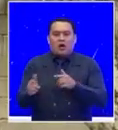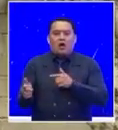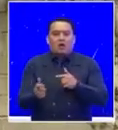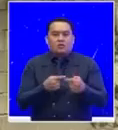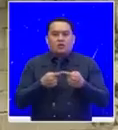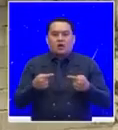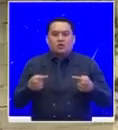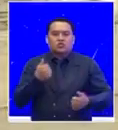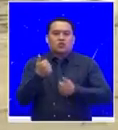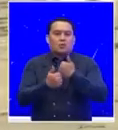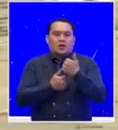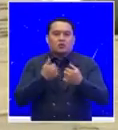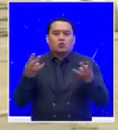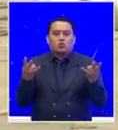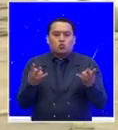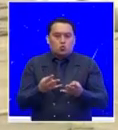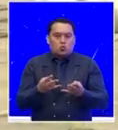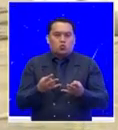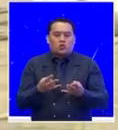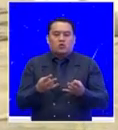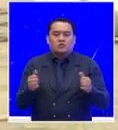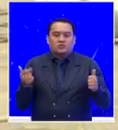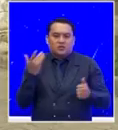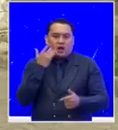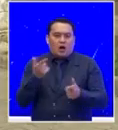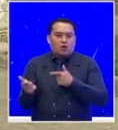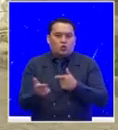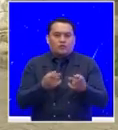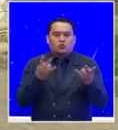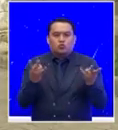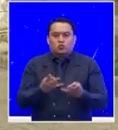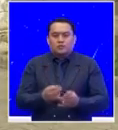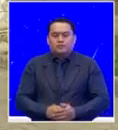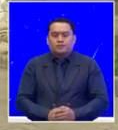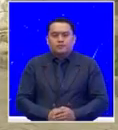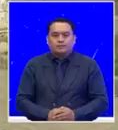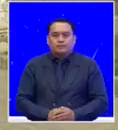к разным по уровню чемпионатам нужно, и потому терять форму нельзя. В дальнейшем,